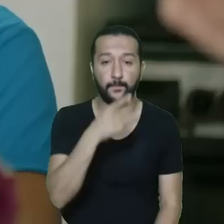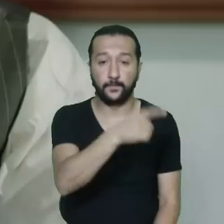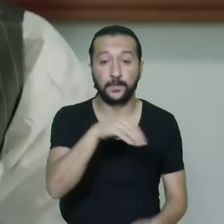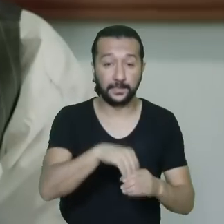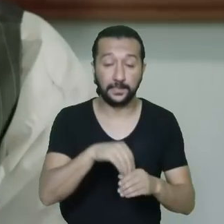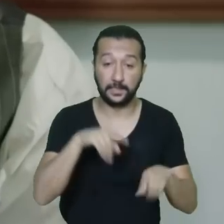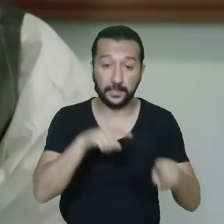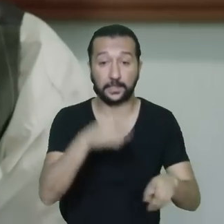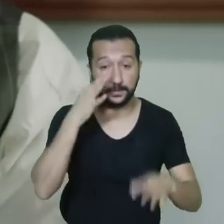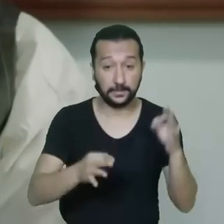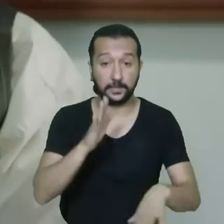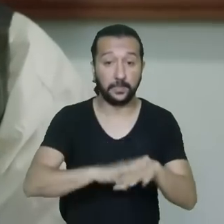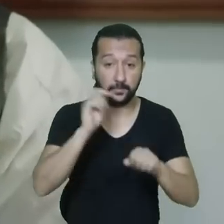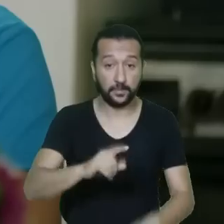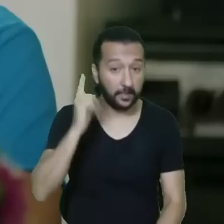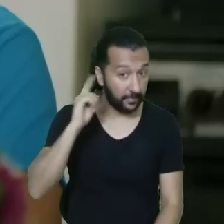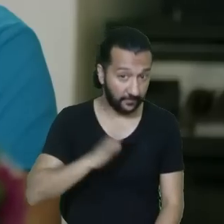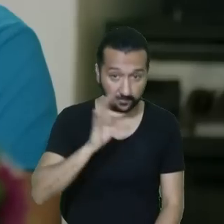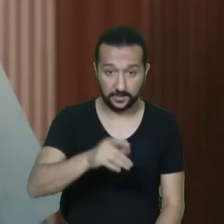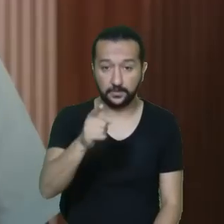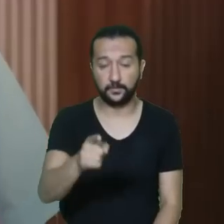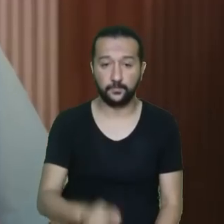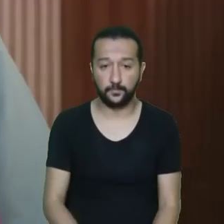Gülünay yenge, tahkikatı başlamış. Haberin var mı senin?